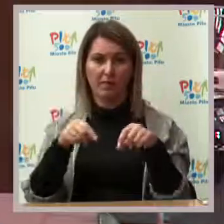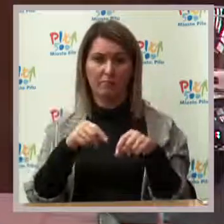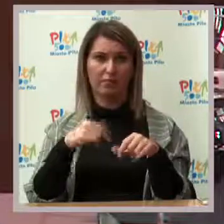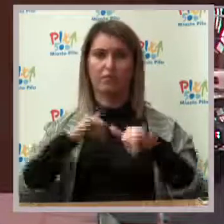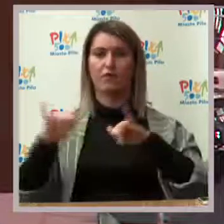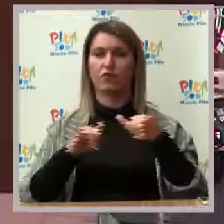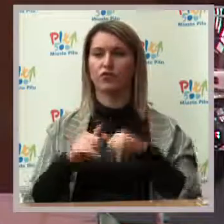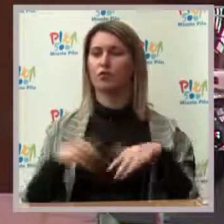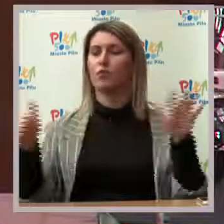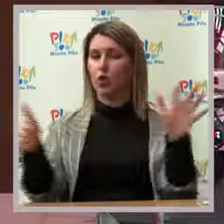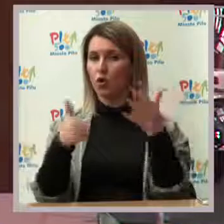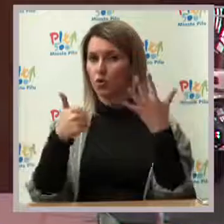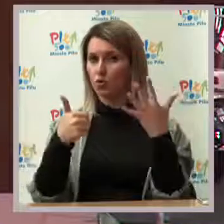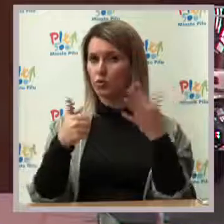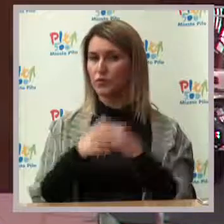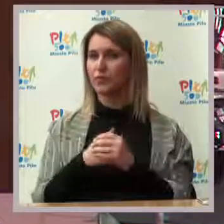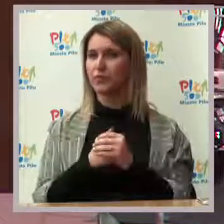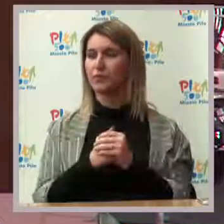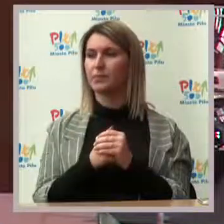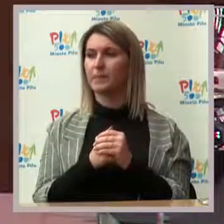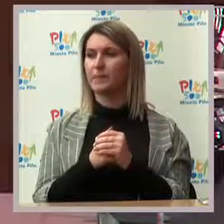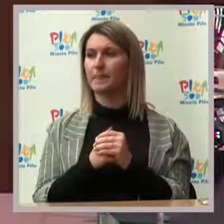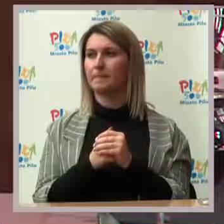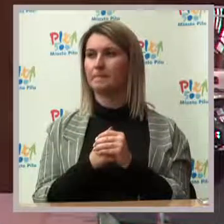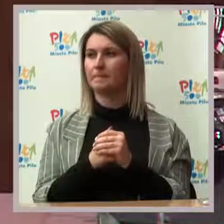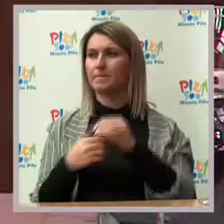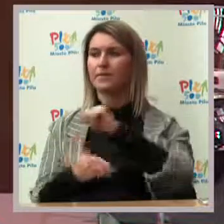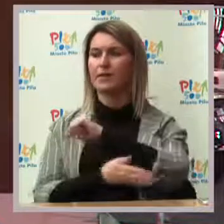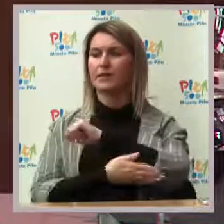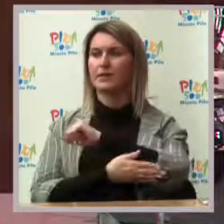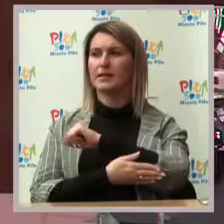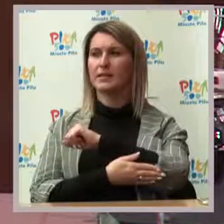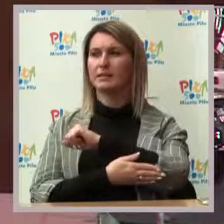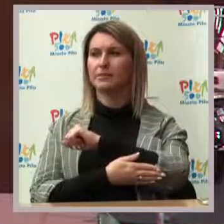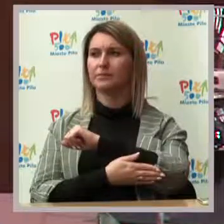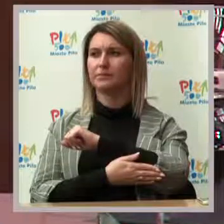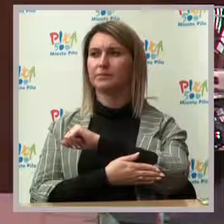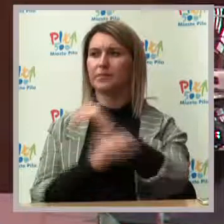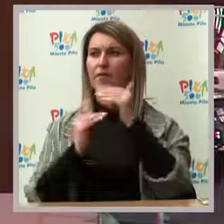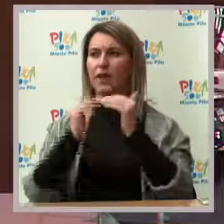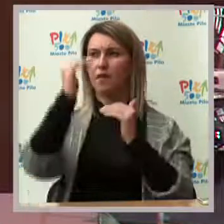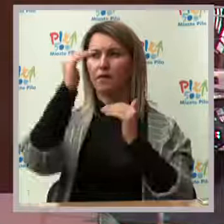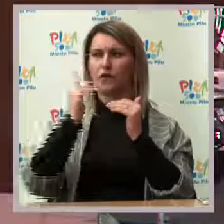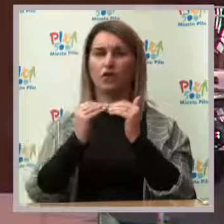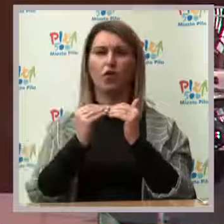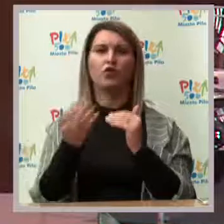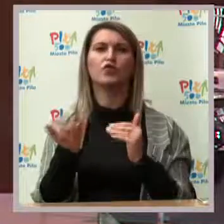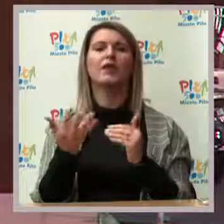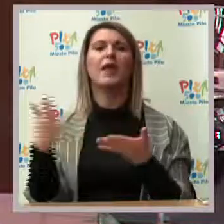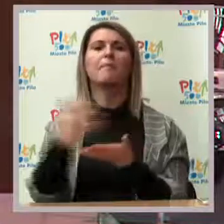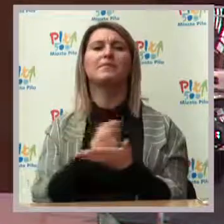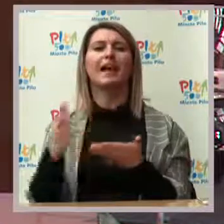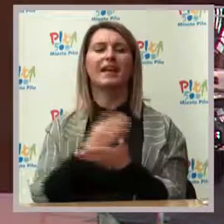Punkt szósty. W sprawie określenia zasad ustalania wysokości i wypłaty diet dla radnych Rady Miasta